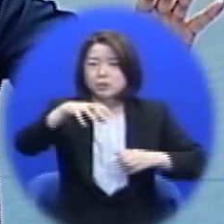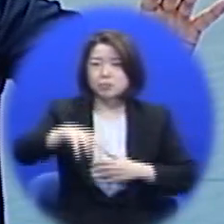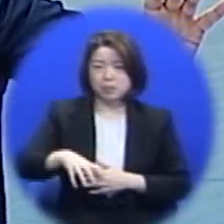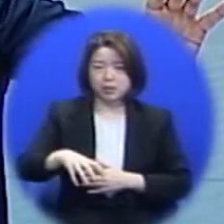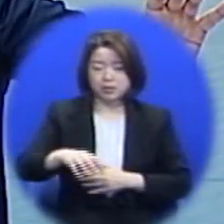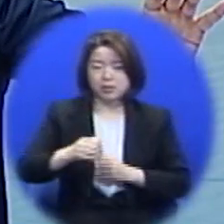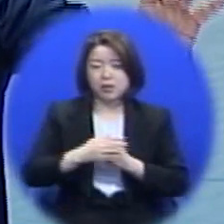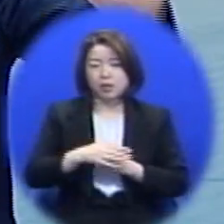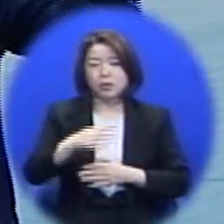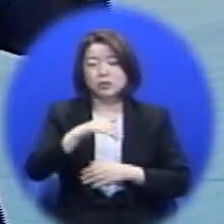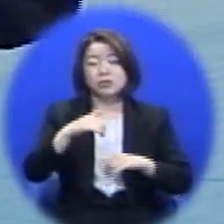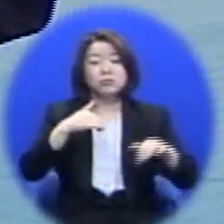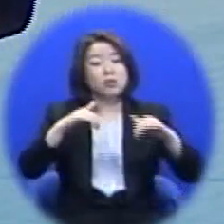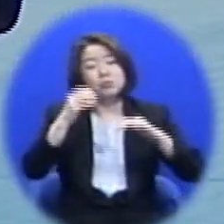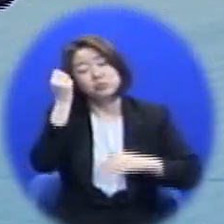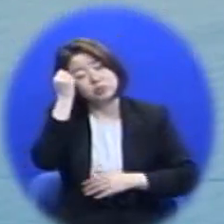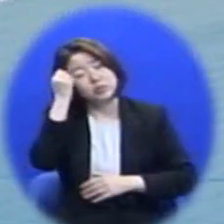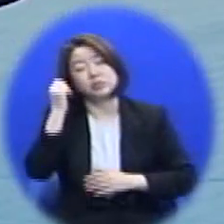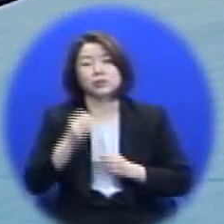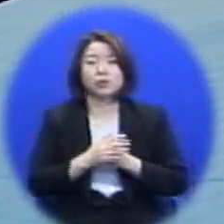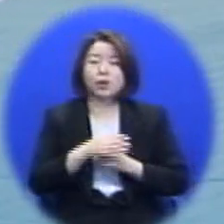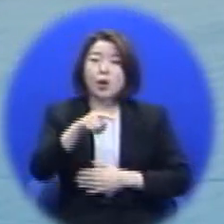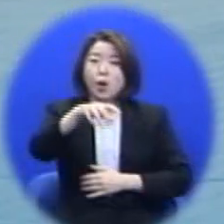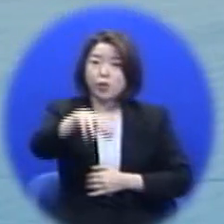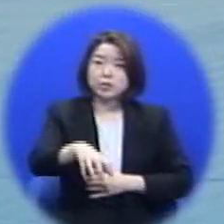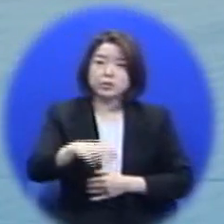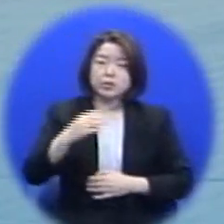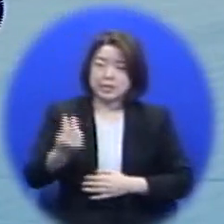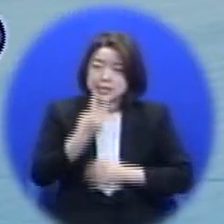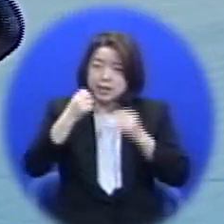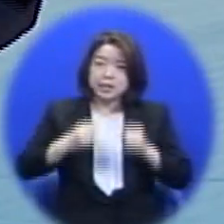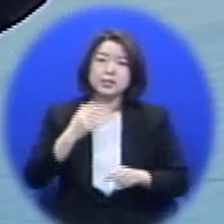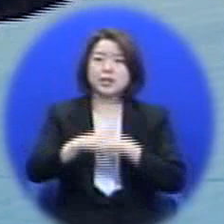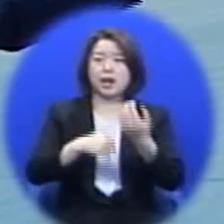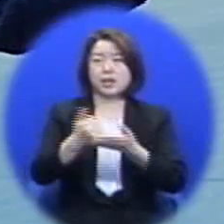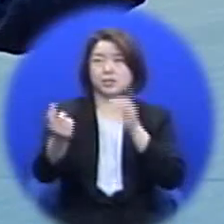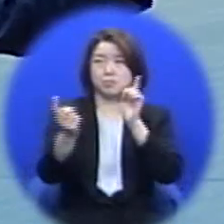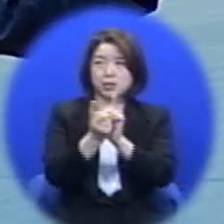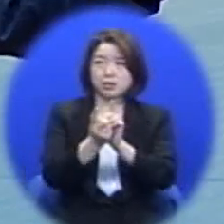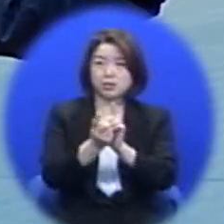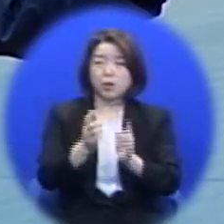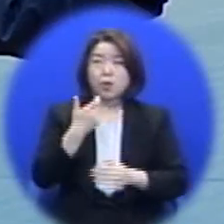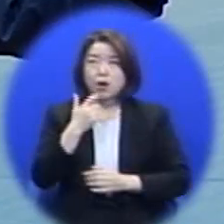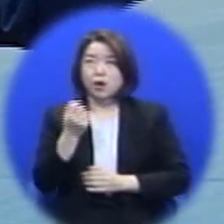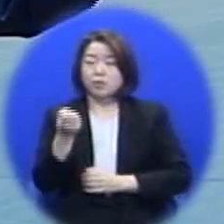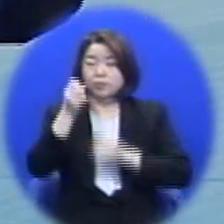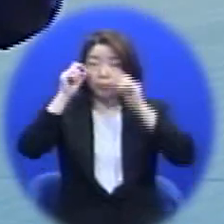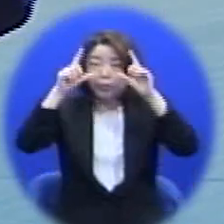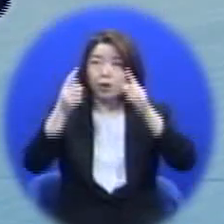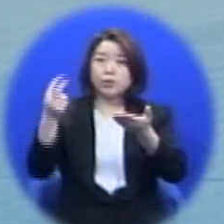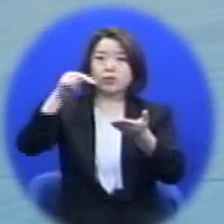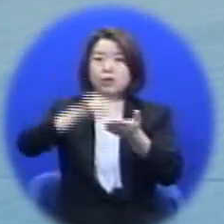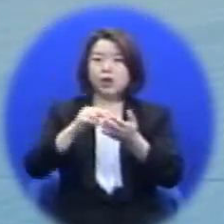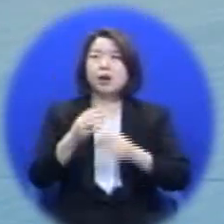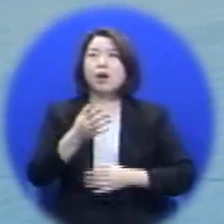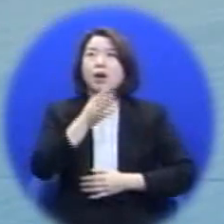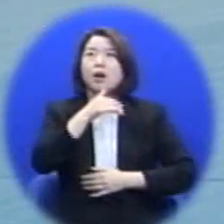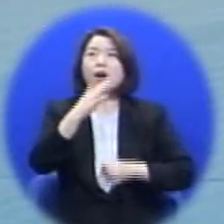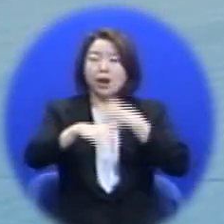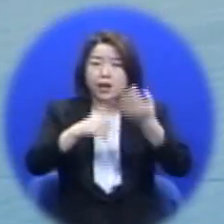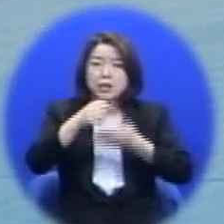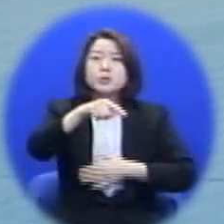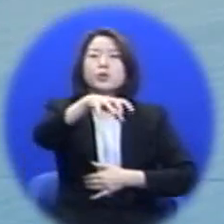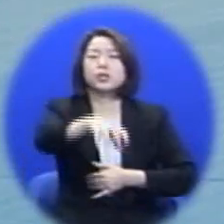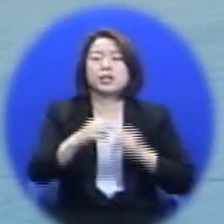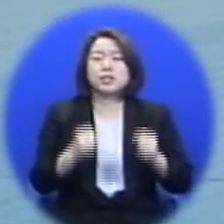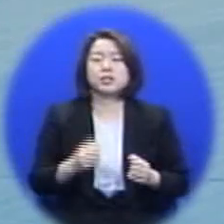때예요. 그런데 거기서 살아계신 하나님을 만나고 야곱이 벌떡 일어나서 하나님이 여기 계신 걸 내가 알지